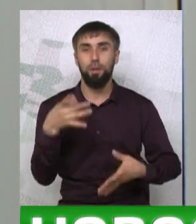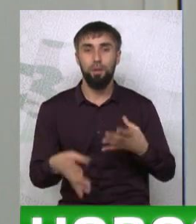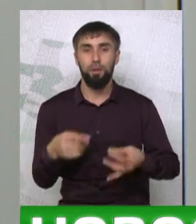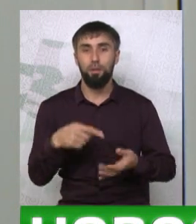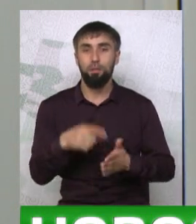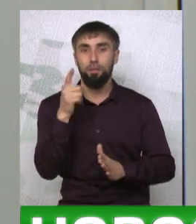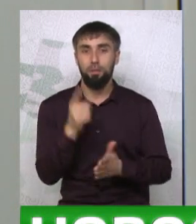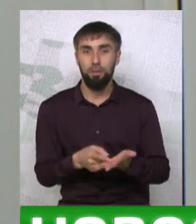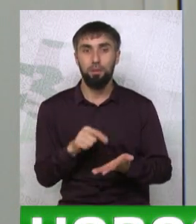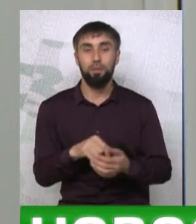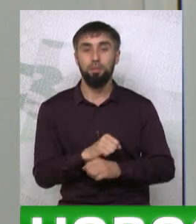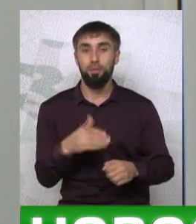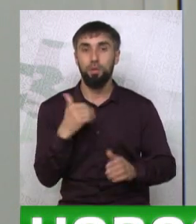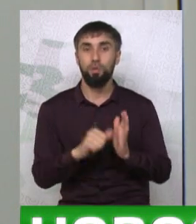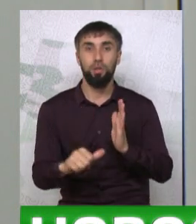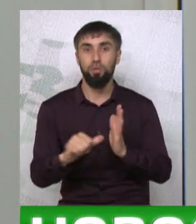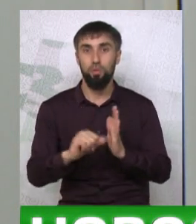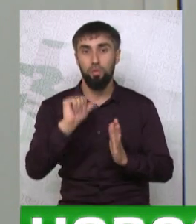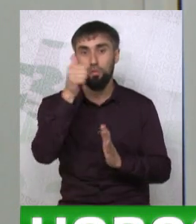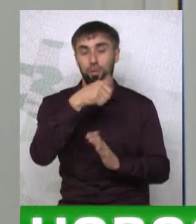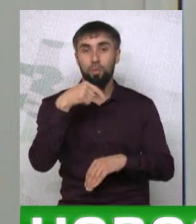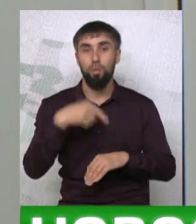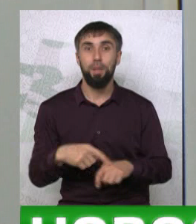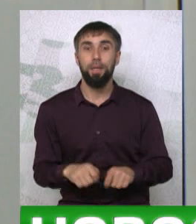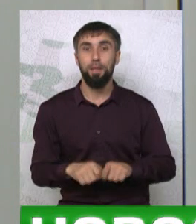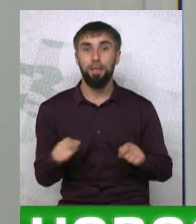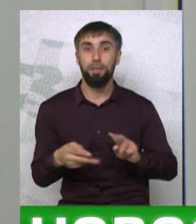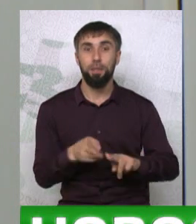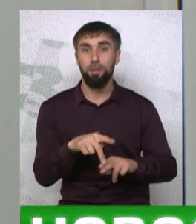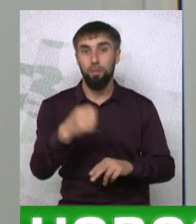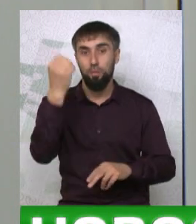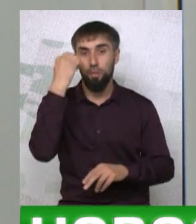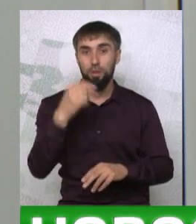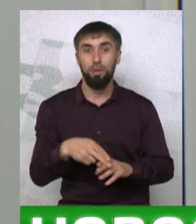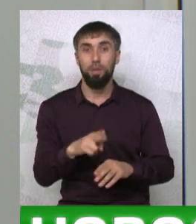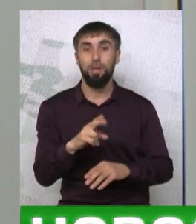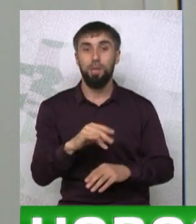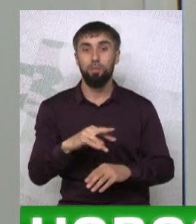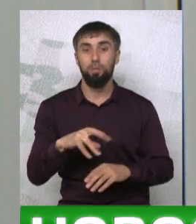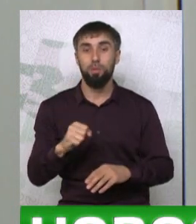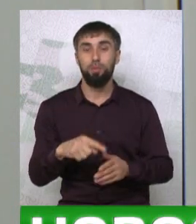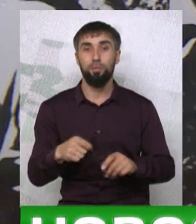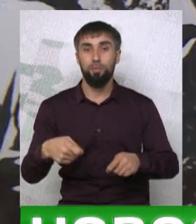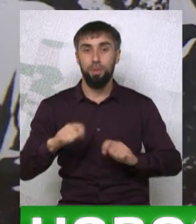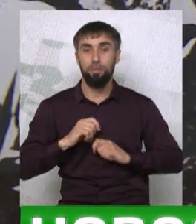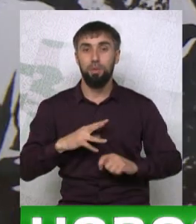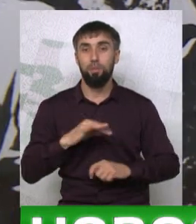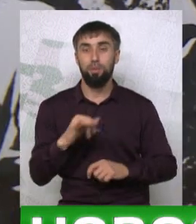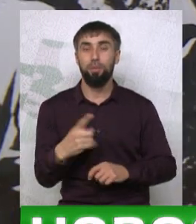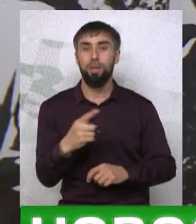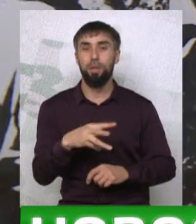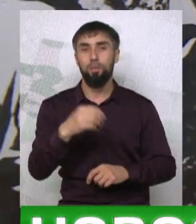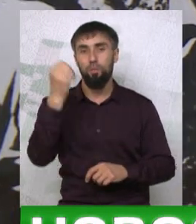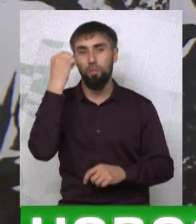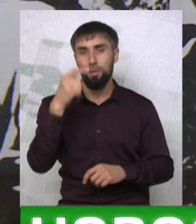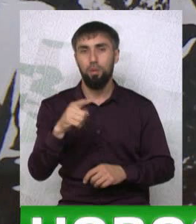рядом с ним. И в 1966 году, в момент открытия этого музея, эта капсула была передана музею. О первом музее